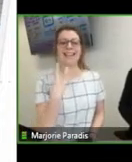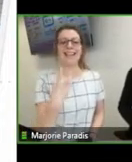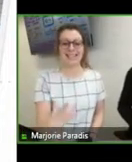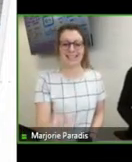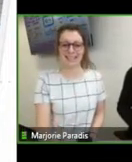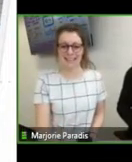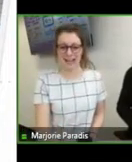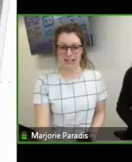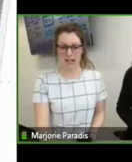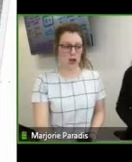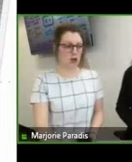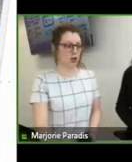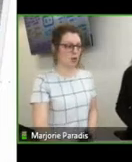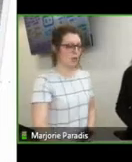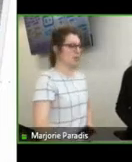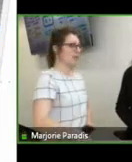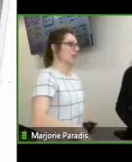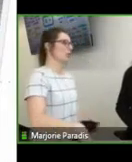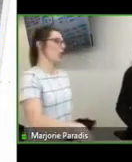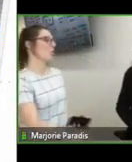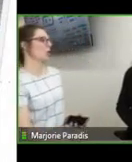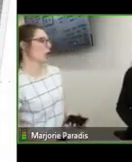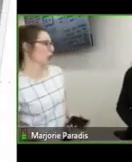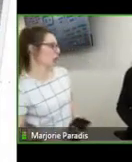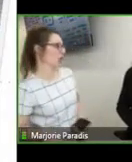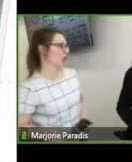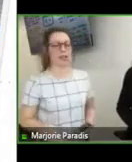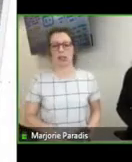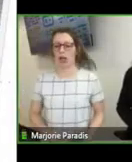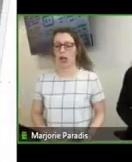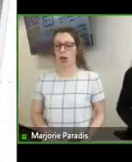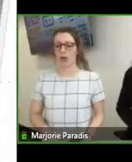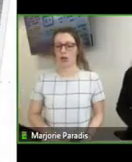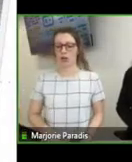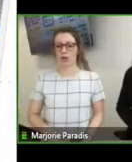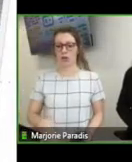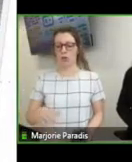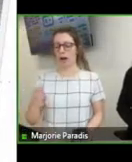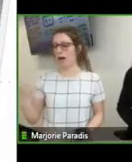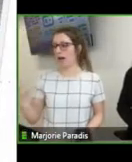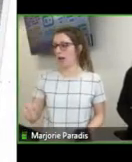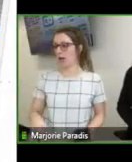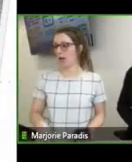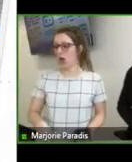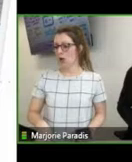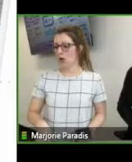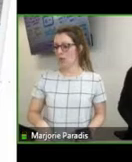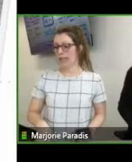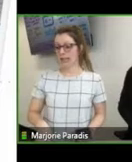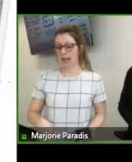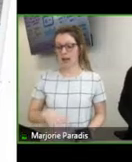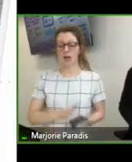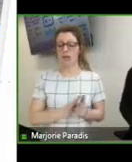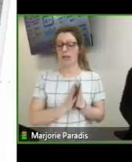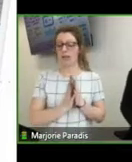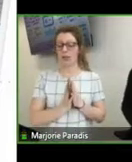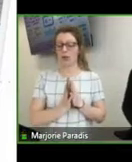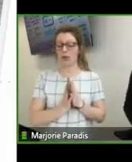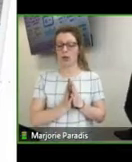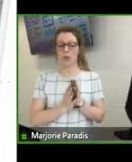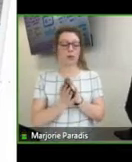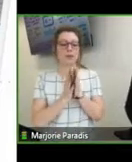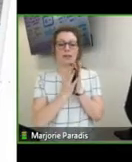allez laisser des traces, que ce soit l'utilisation d'un moteur de recherche, que ce soit du magasinage, quand vous